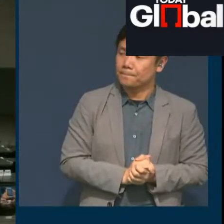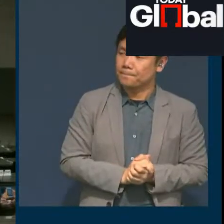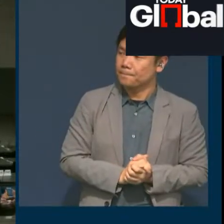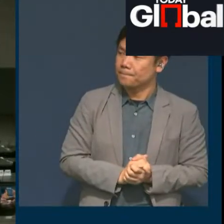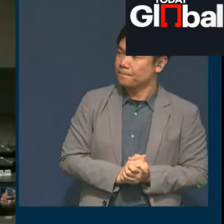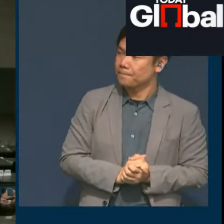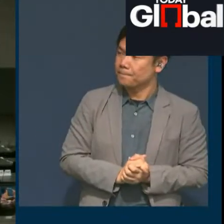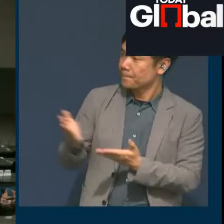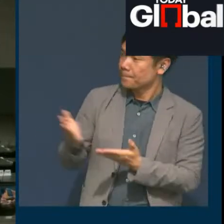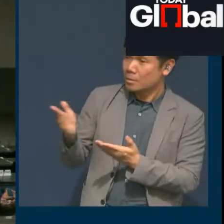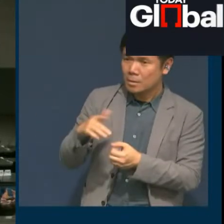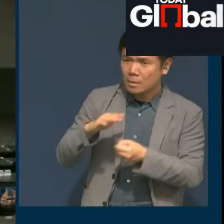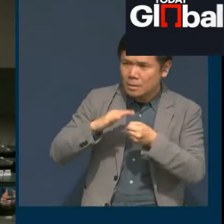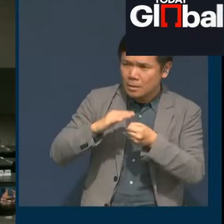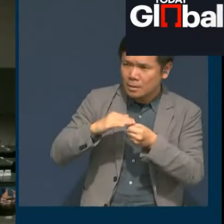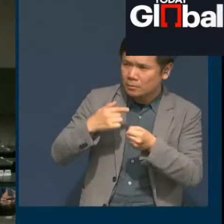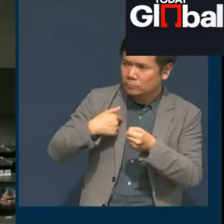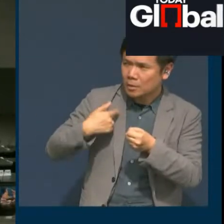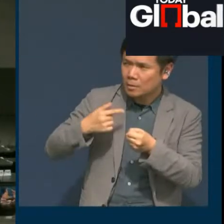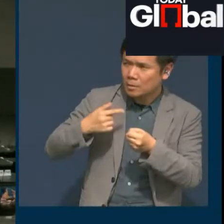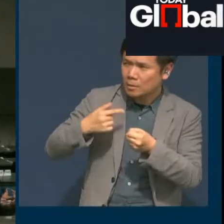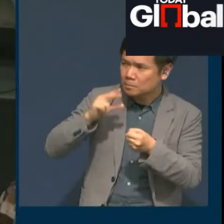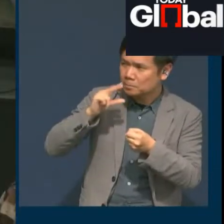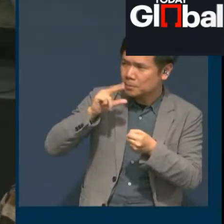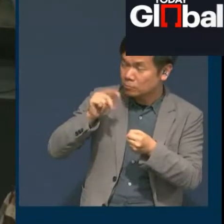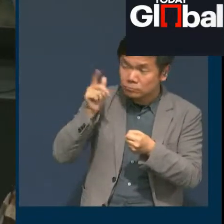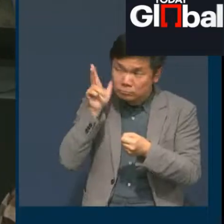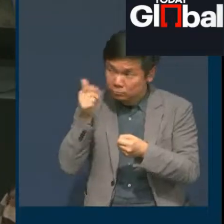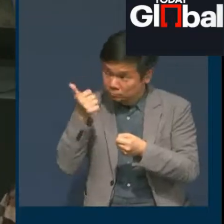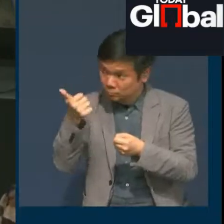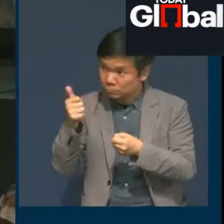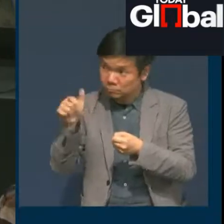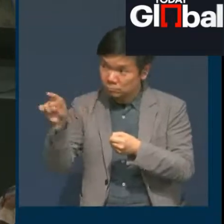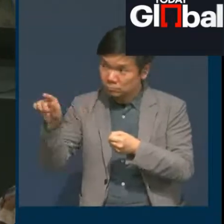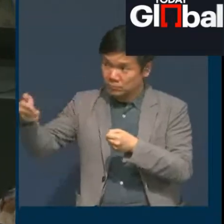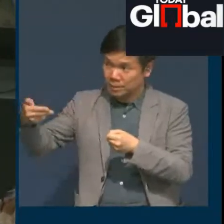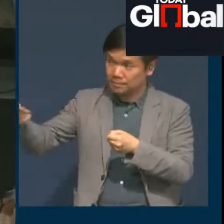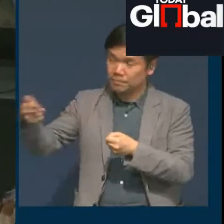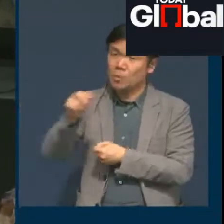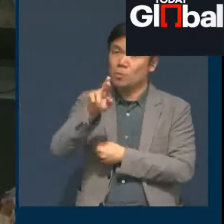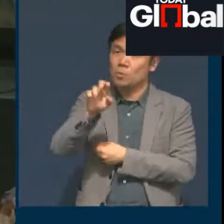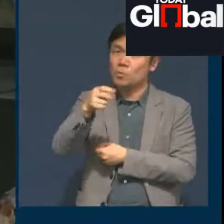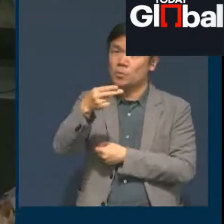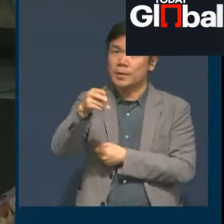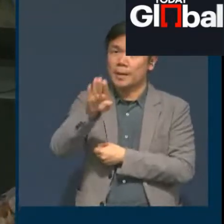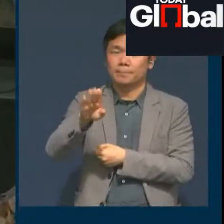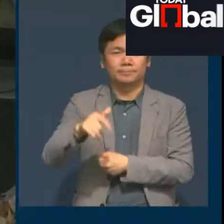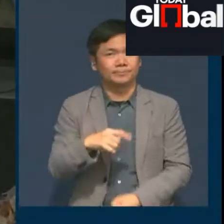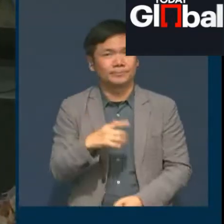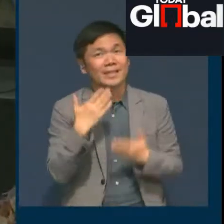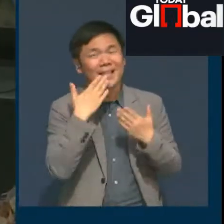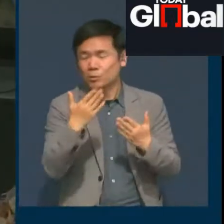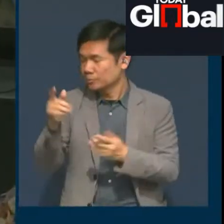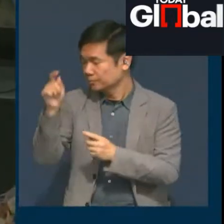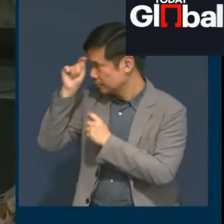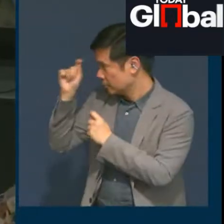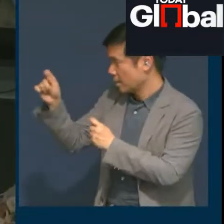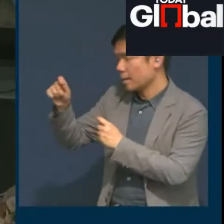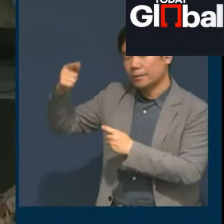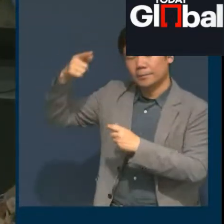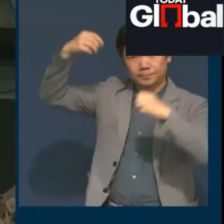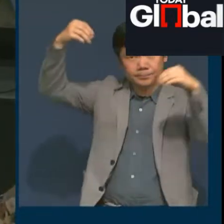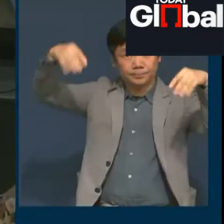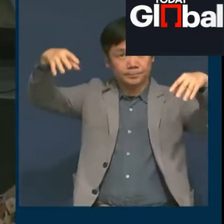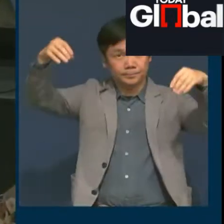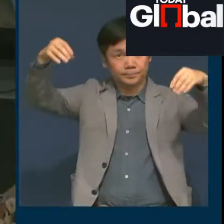Mic is not working. It's working? Okay. شكرا السيدة الرئيسة. بسم الله الرحمن.